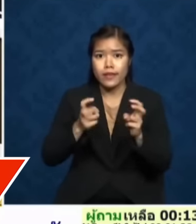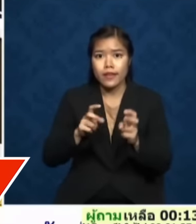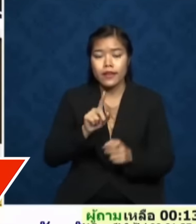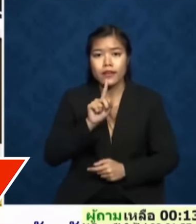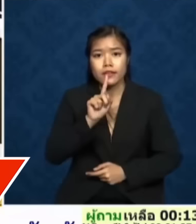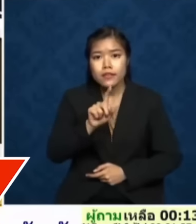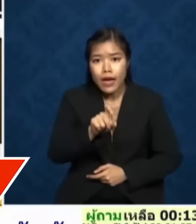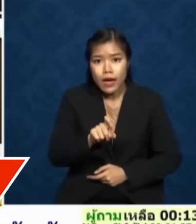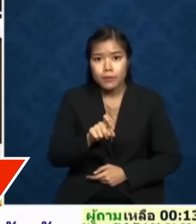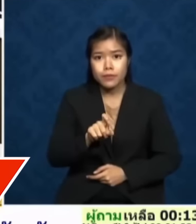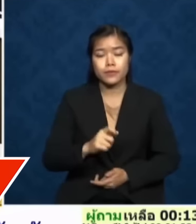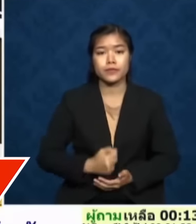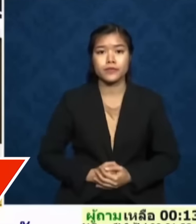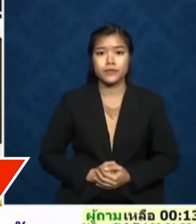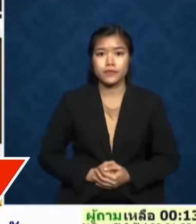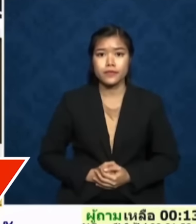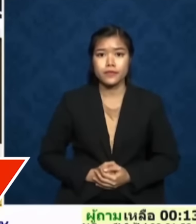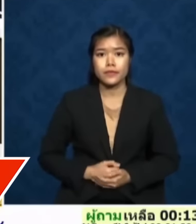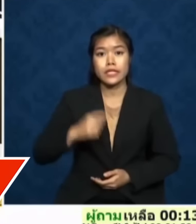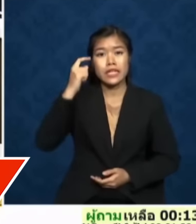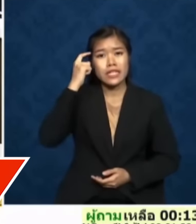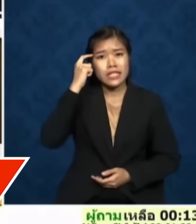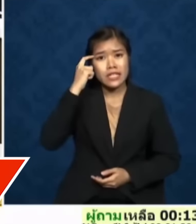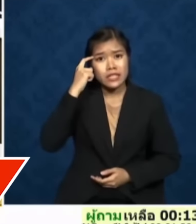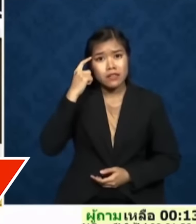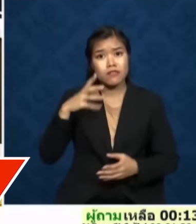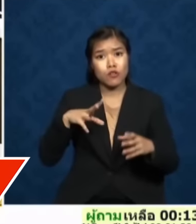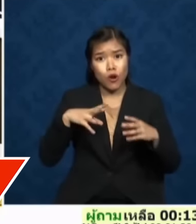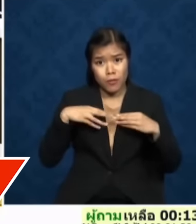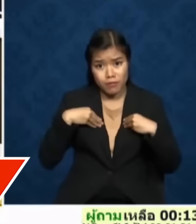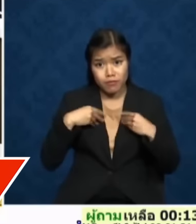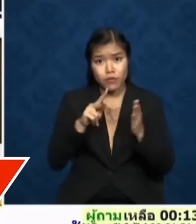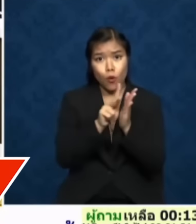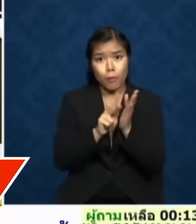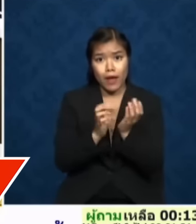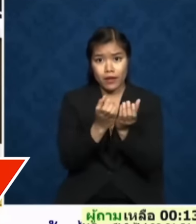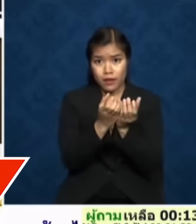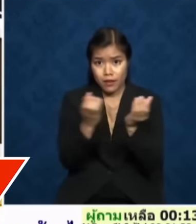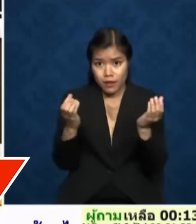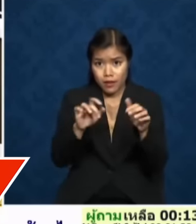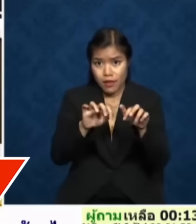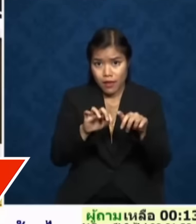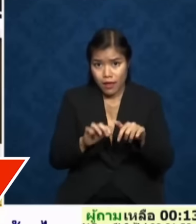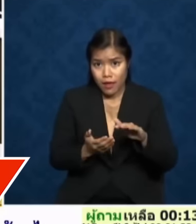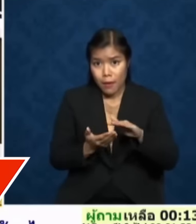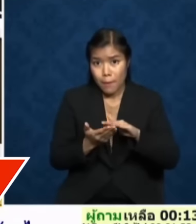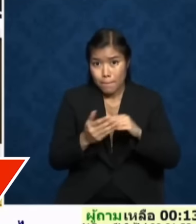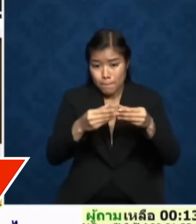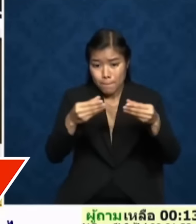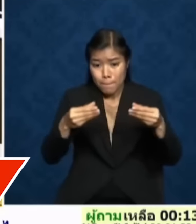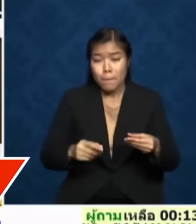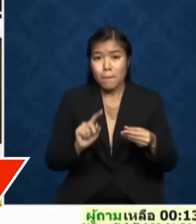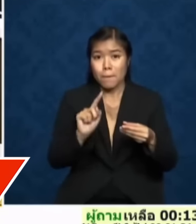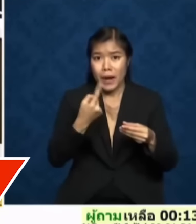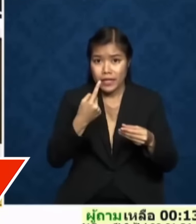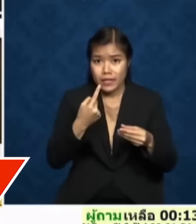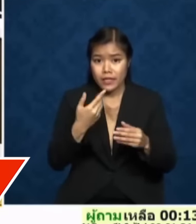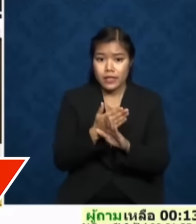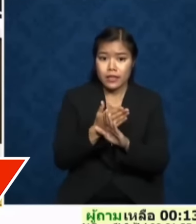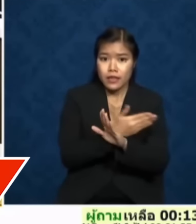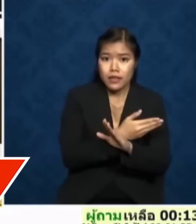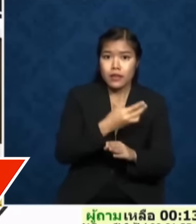อบหรือไม่ที่จะมีการจัดทำรัฐธรรมนูญฉบับใหม่โดยไม่แก้ไขหมวด1บททั่วไปหมวด